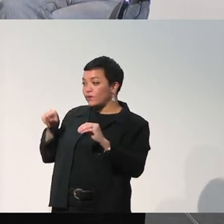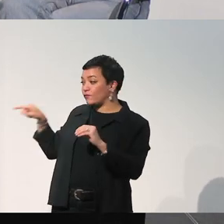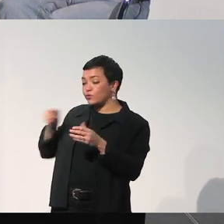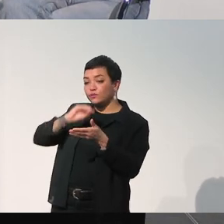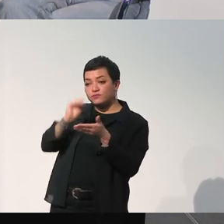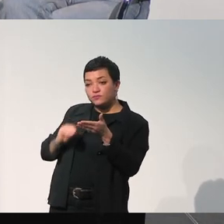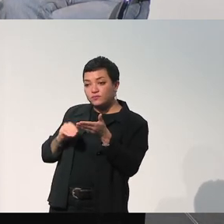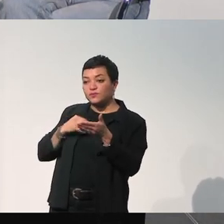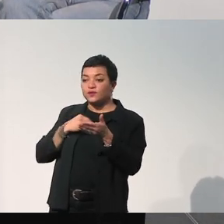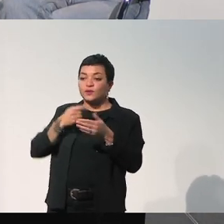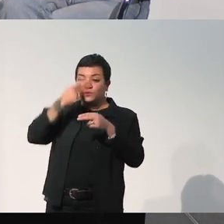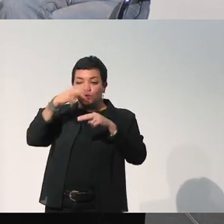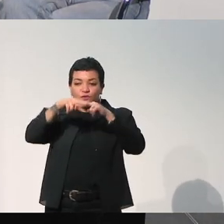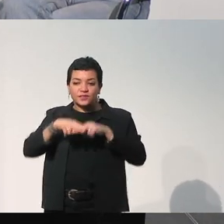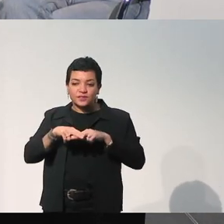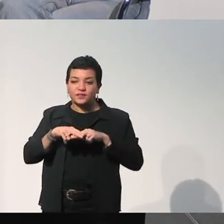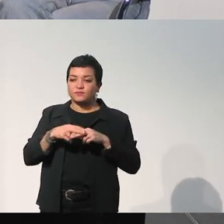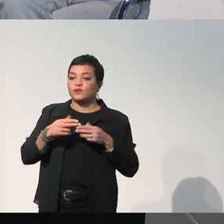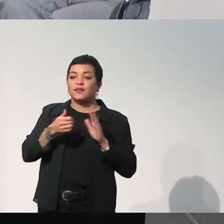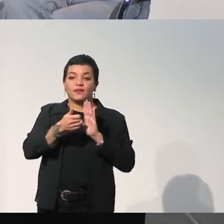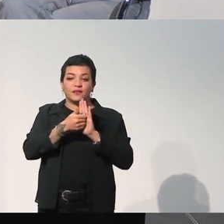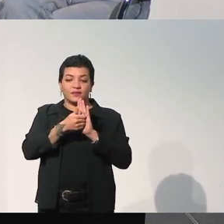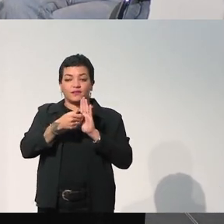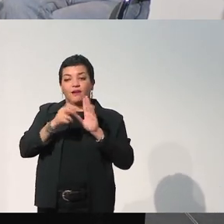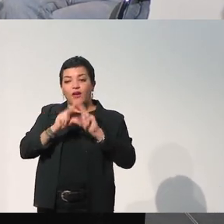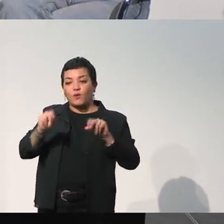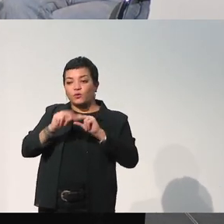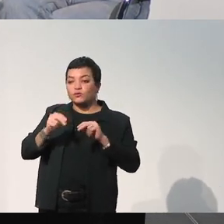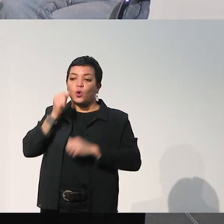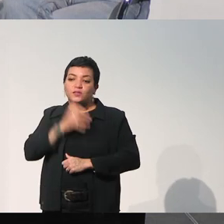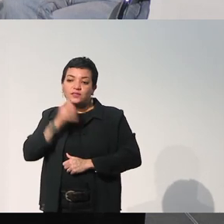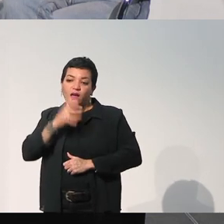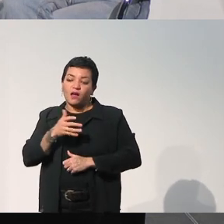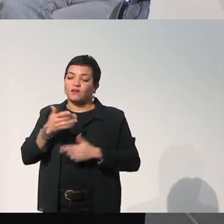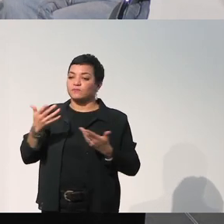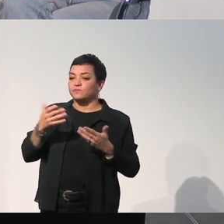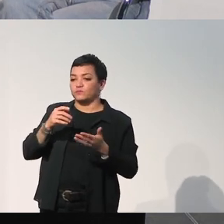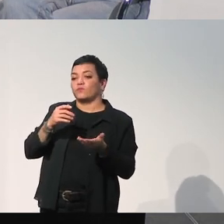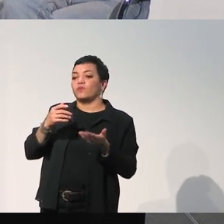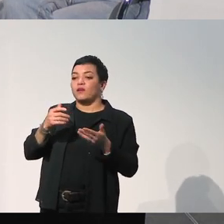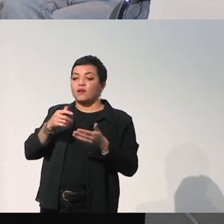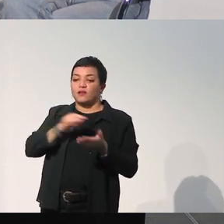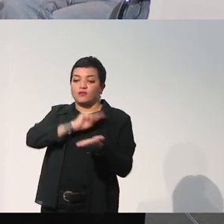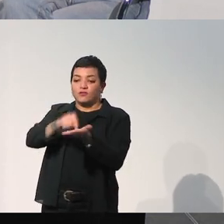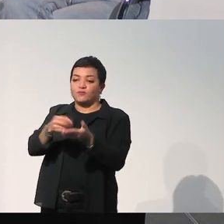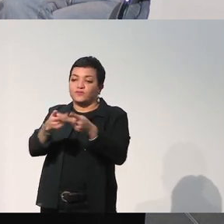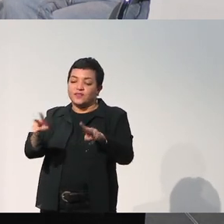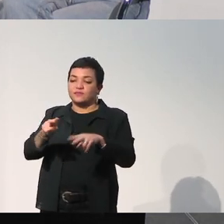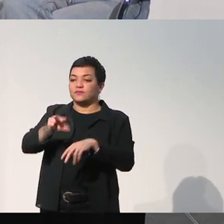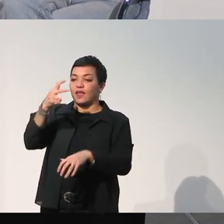des souvenirs. Le narrateur raconte son quotidien dans une station balnéaire où il arrive à l'âge de 13 ans après avoir quitté Beyrouth